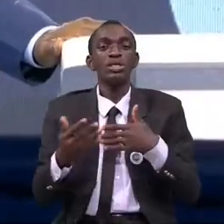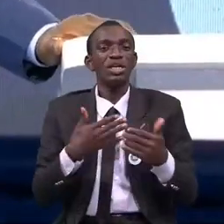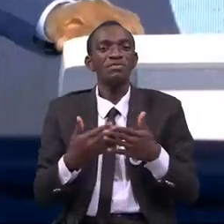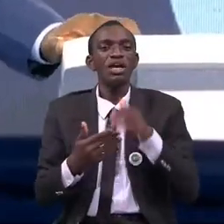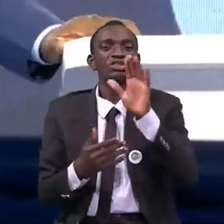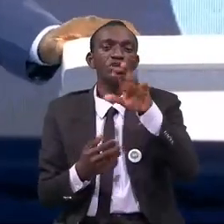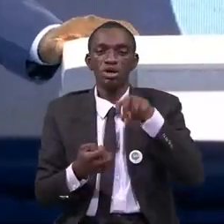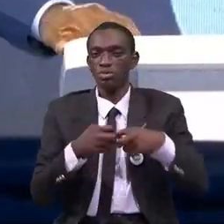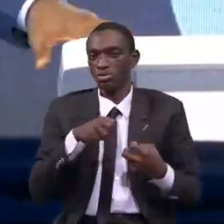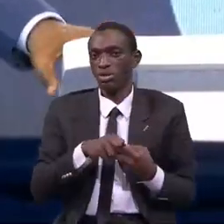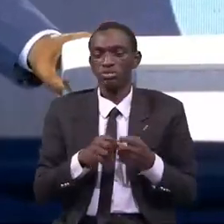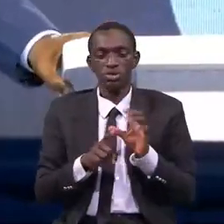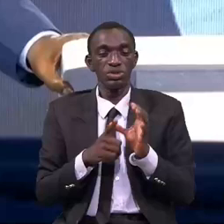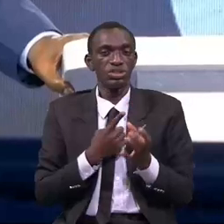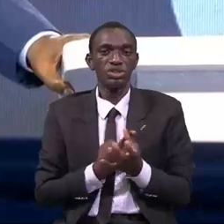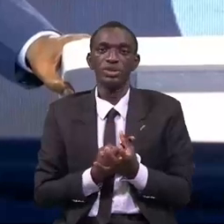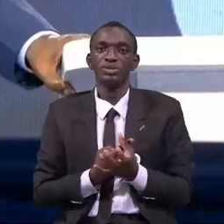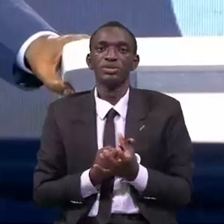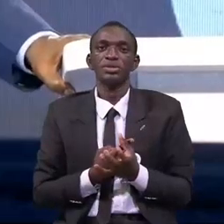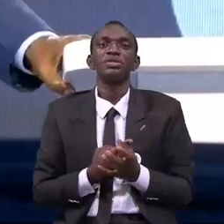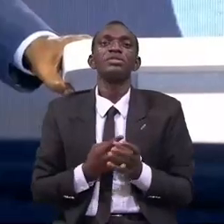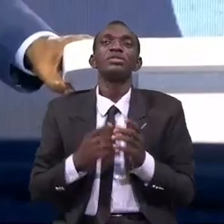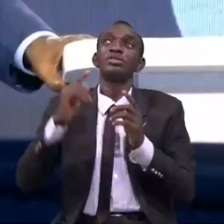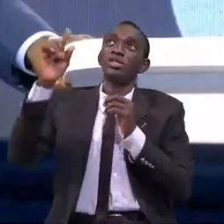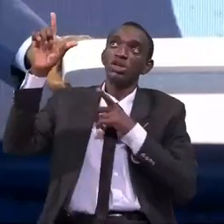quel que soit votre état votre